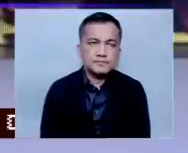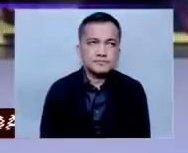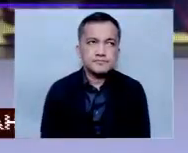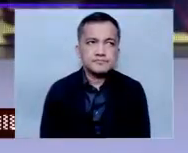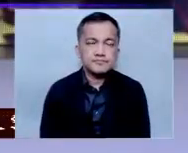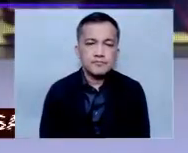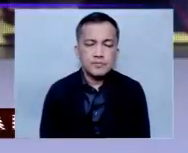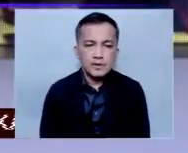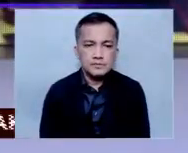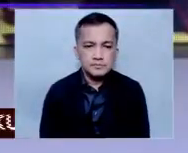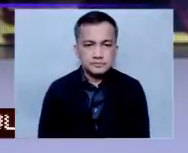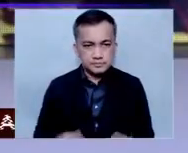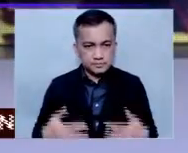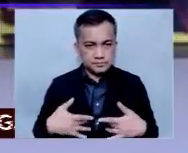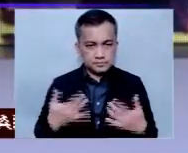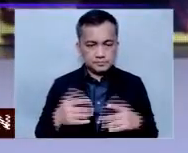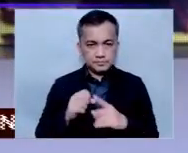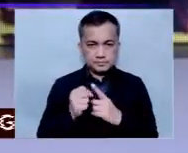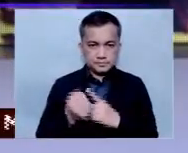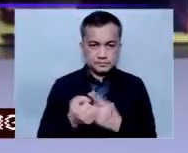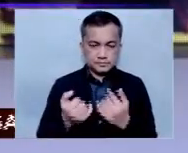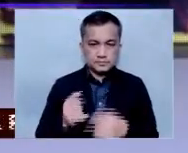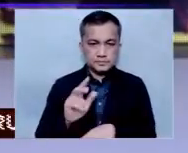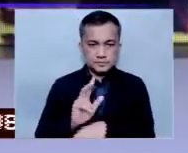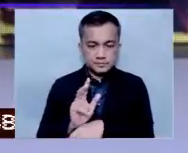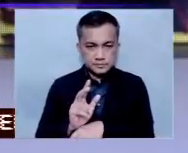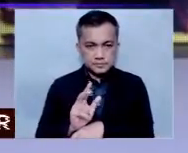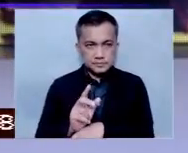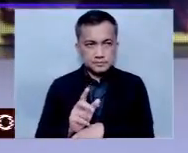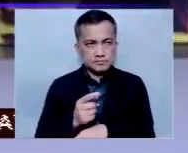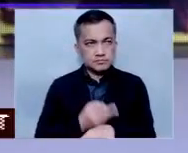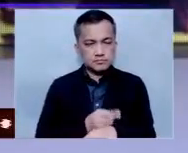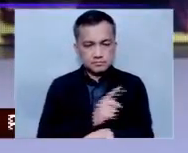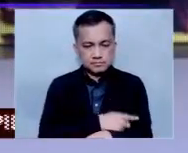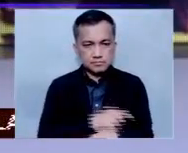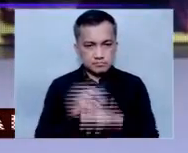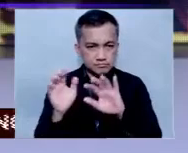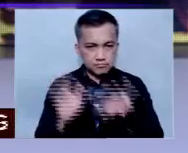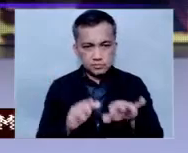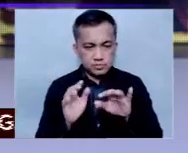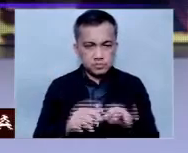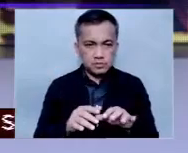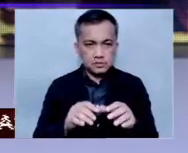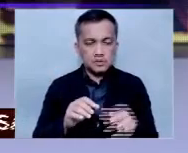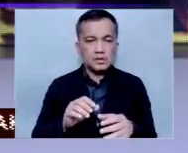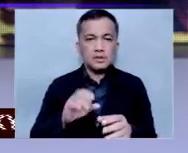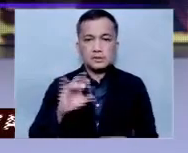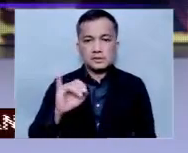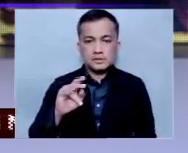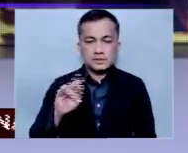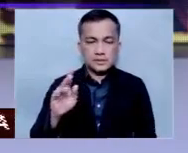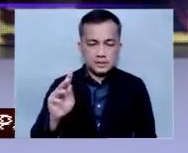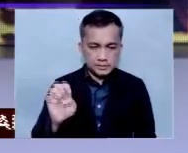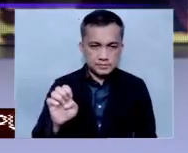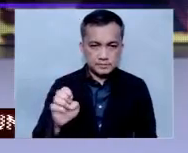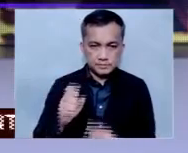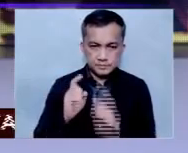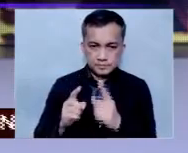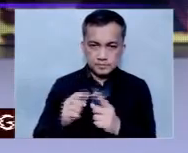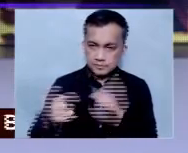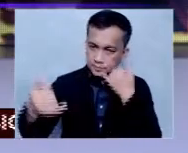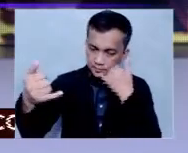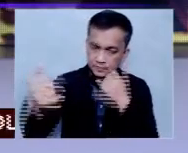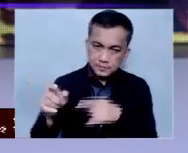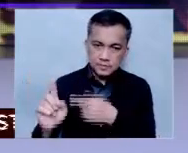Kumustay naman natin ang sitwasyon ngayon sa Naga City na matinding hinagupit ng bagyong Christine. Makakausap natin sa linya ng telepono